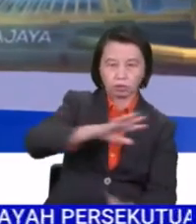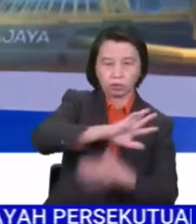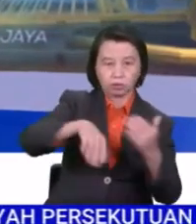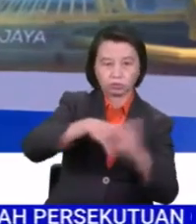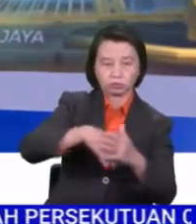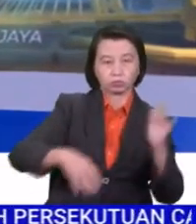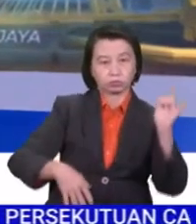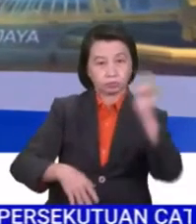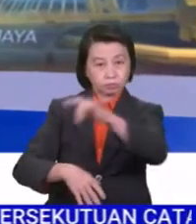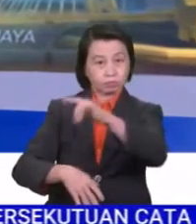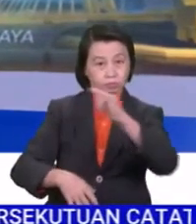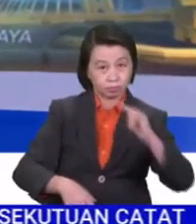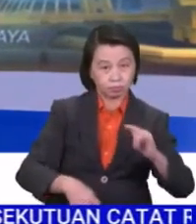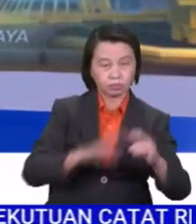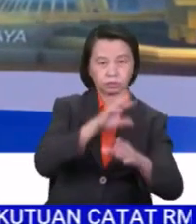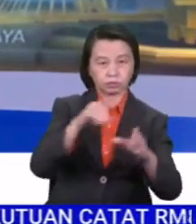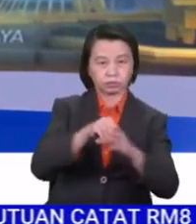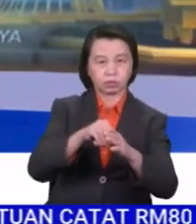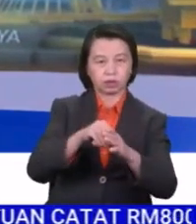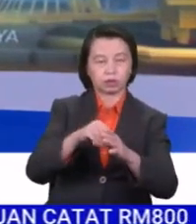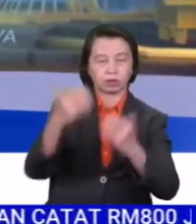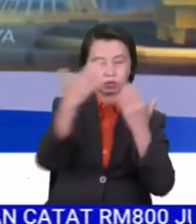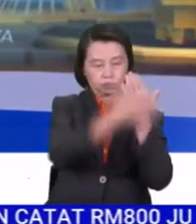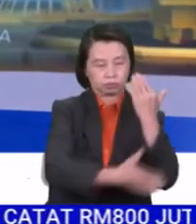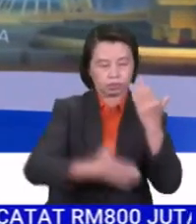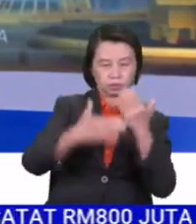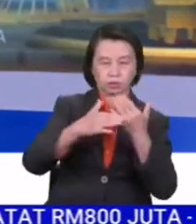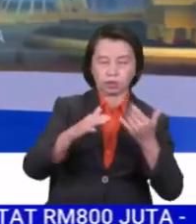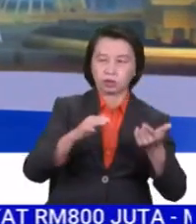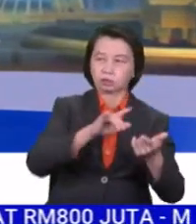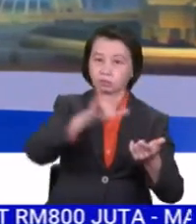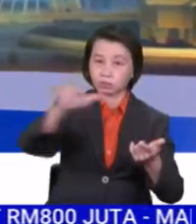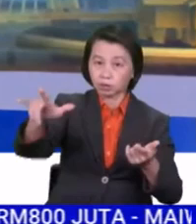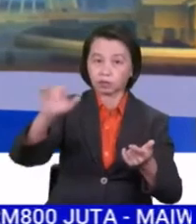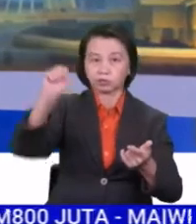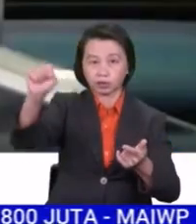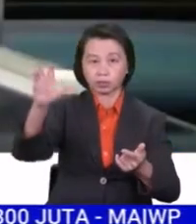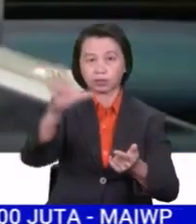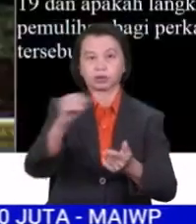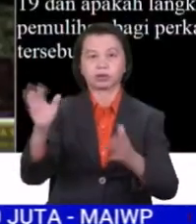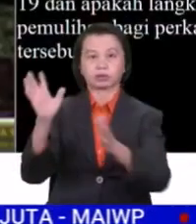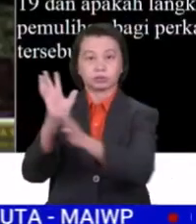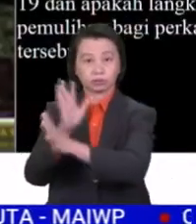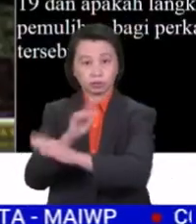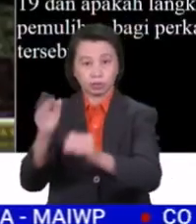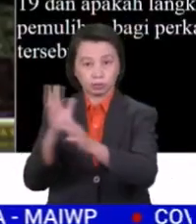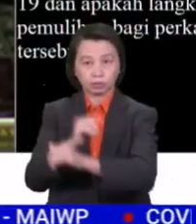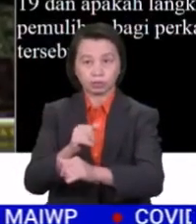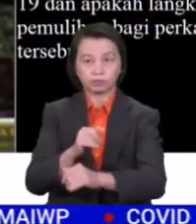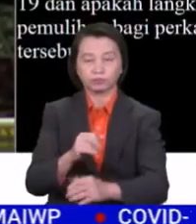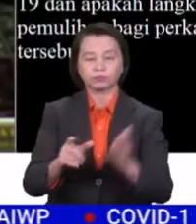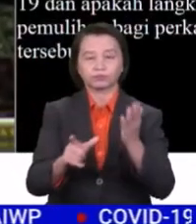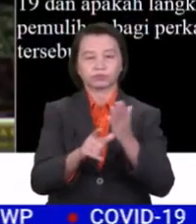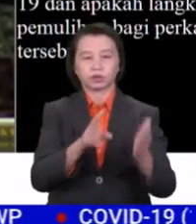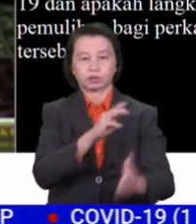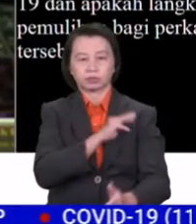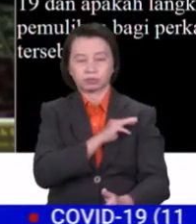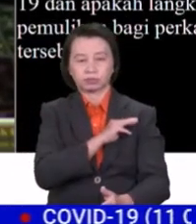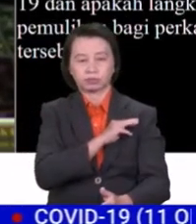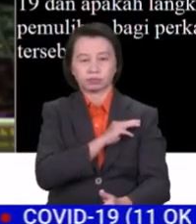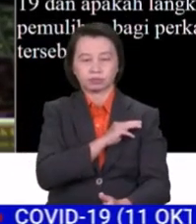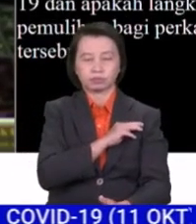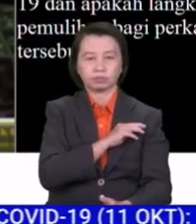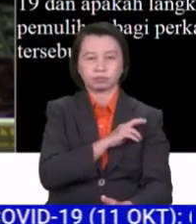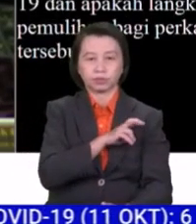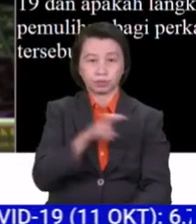laluan domestik termasuk laluan antara Semenanjung Sabah dan Sarawak menurut timbalan menteri pengangkutan Datuk Henry Sam agong yang